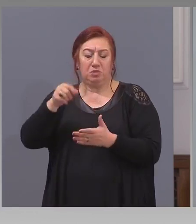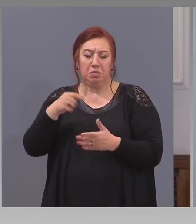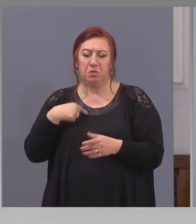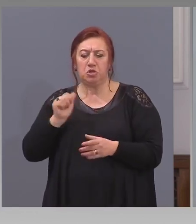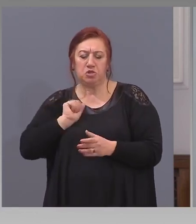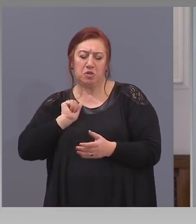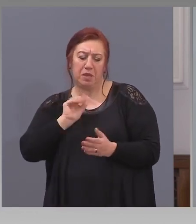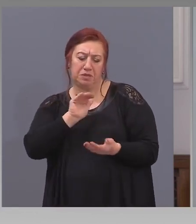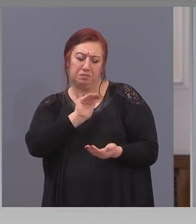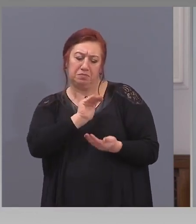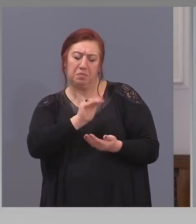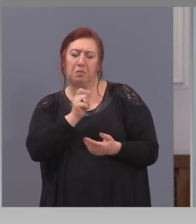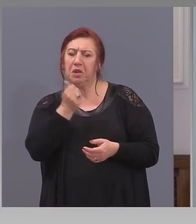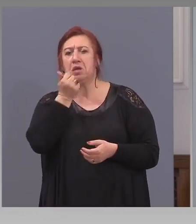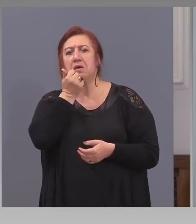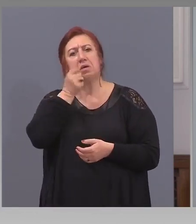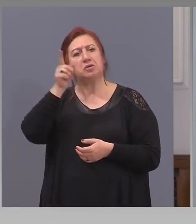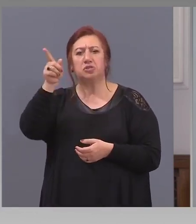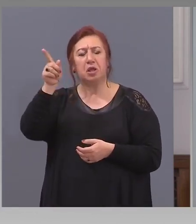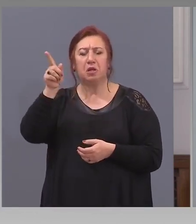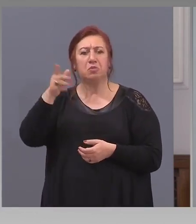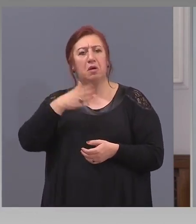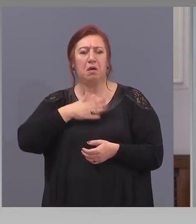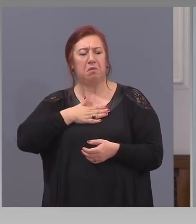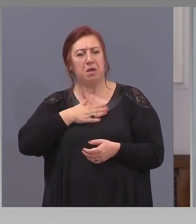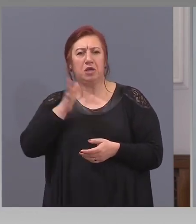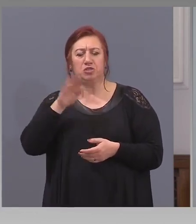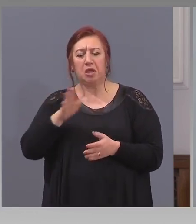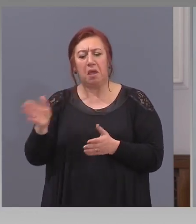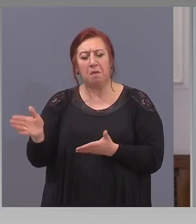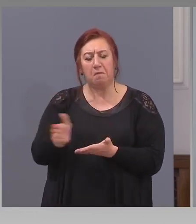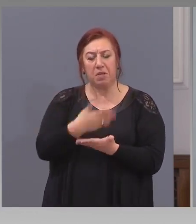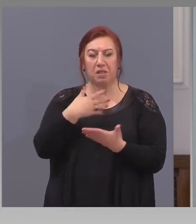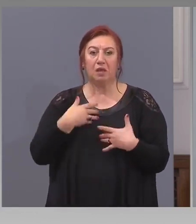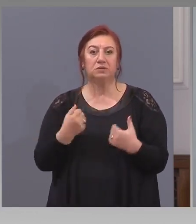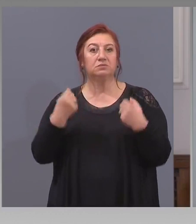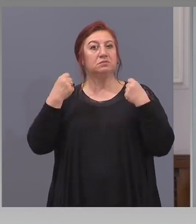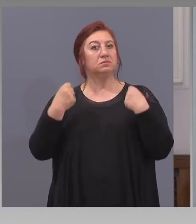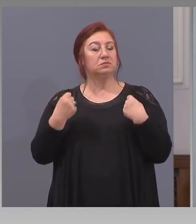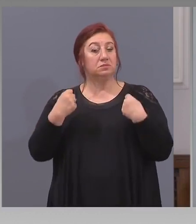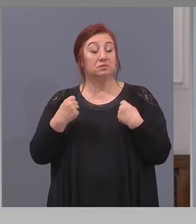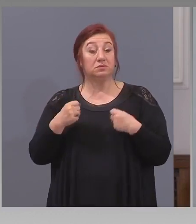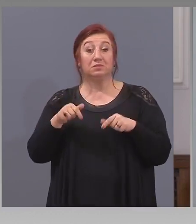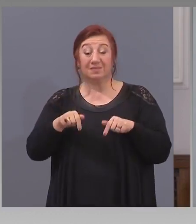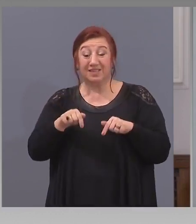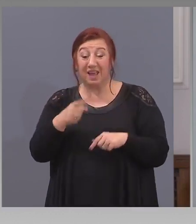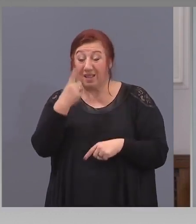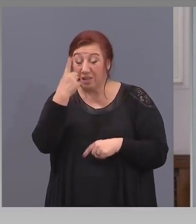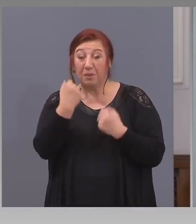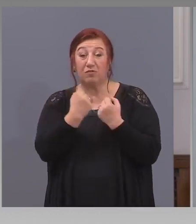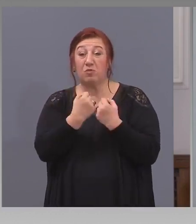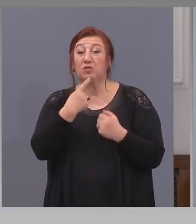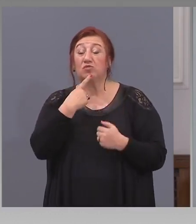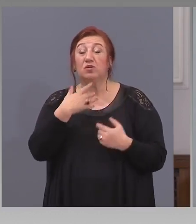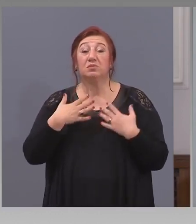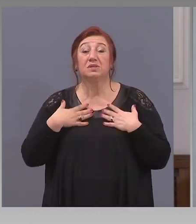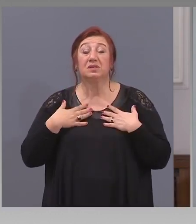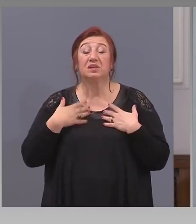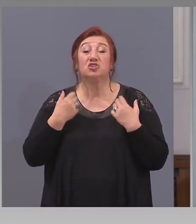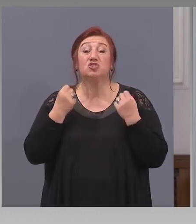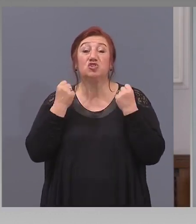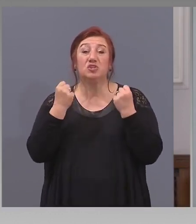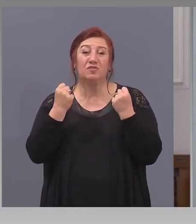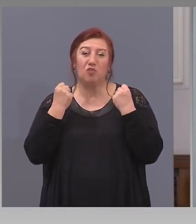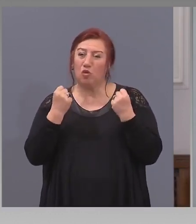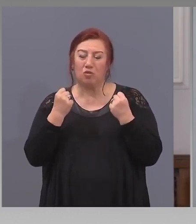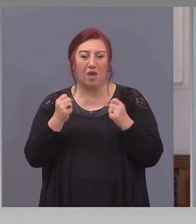пари, село, ама ще оцелея. Защото на първо место в момента ние говорим за живота, а не за това